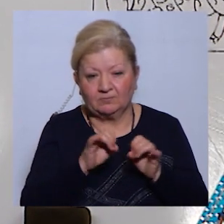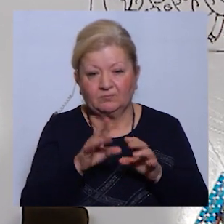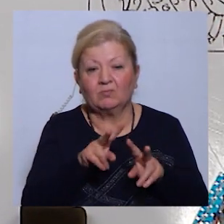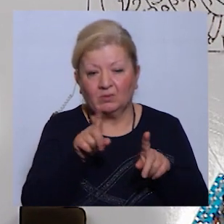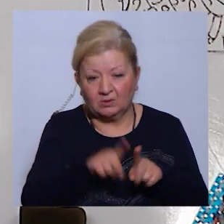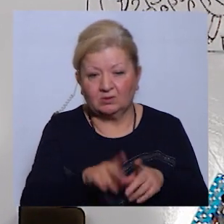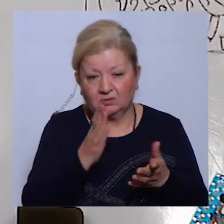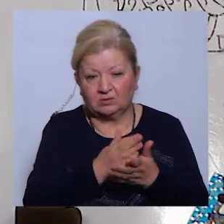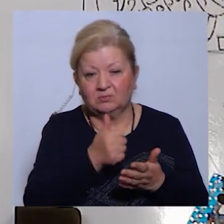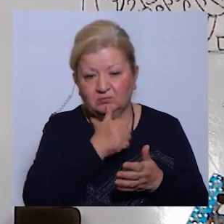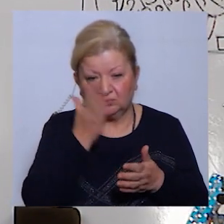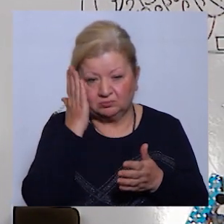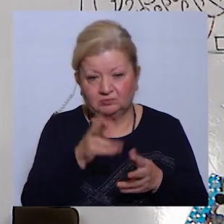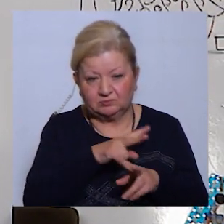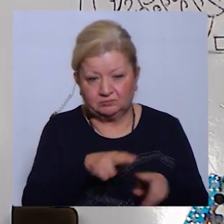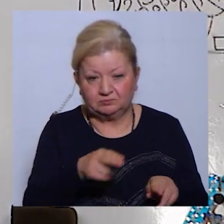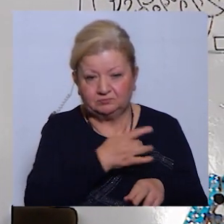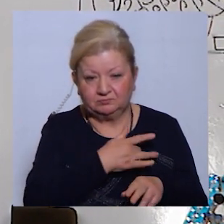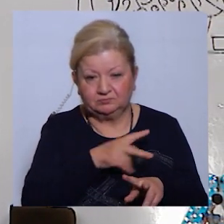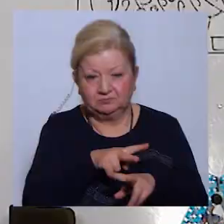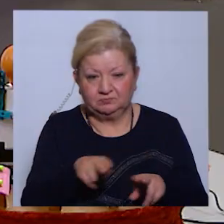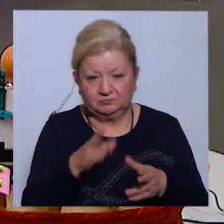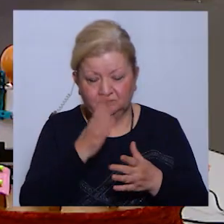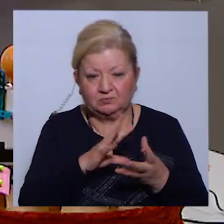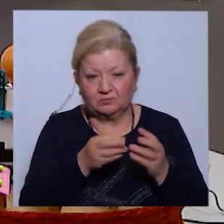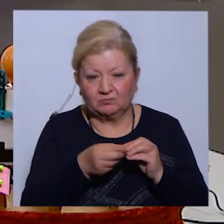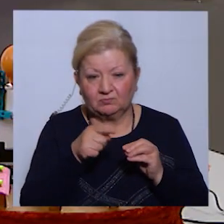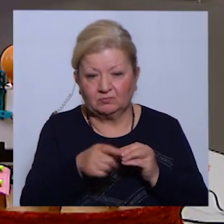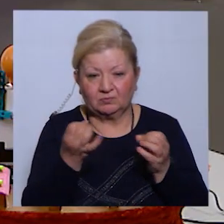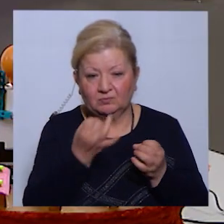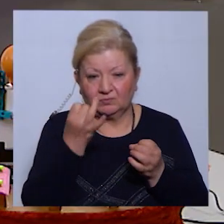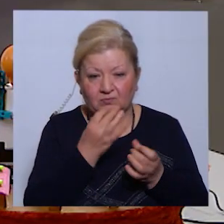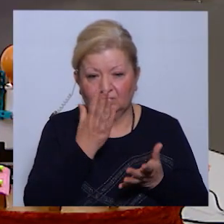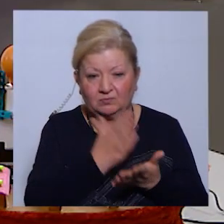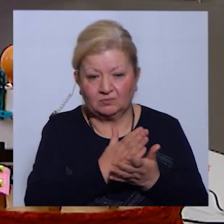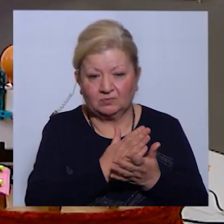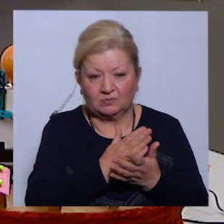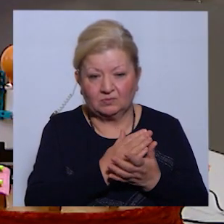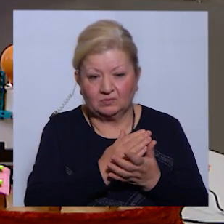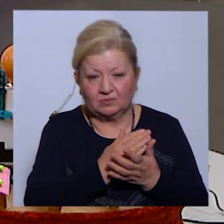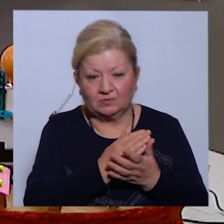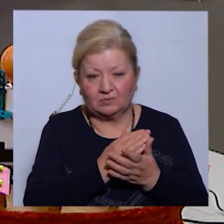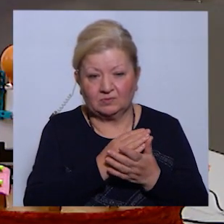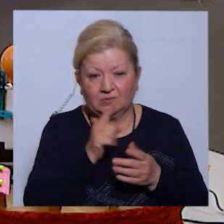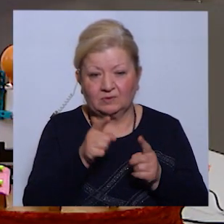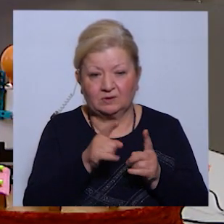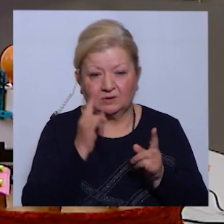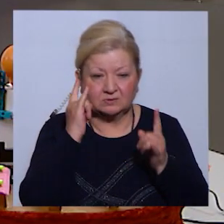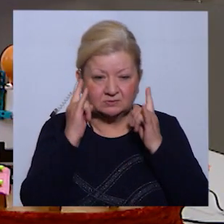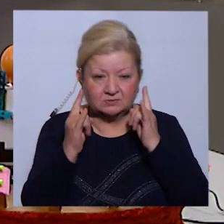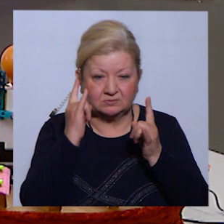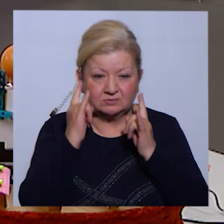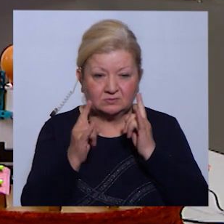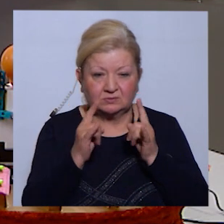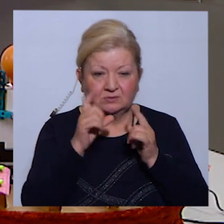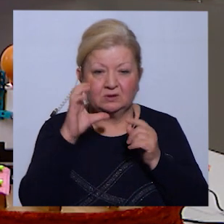მსგავსი მაგალითები გვექნება და ყველაფერი ეს იმითია საინტერესო, რომ სტემის საგნებთან არის ეს